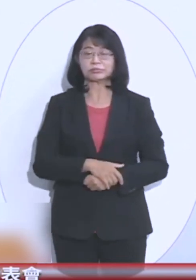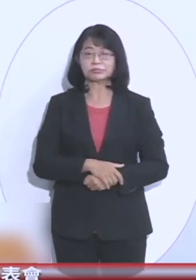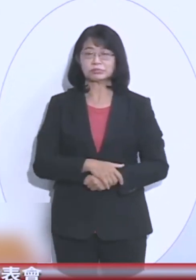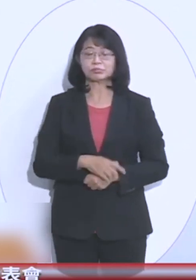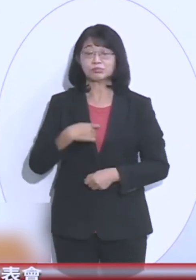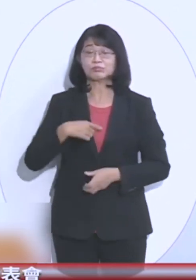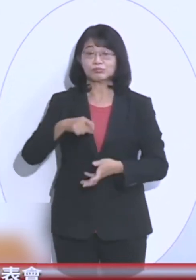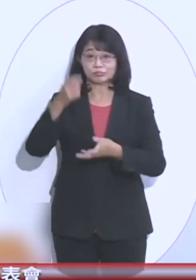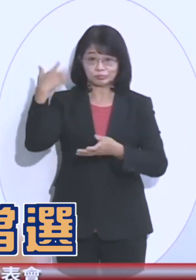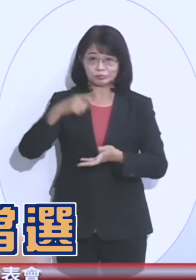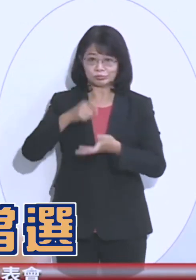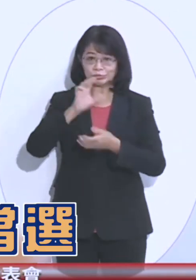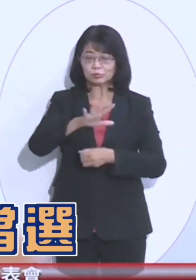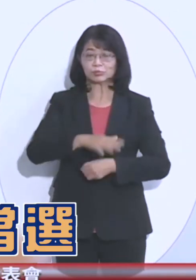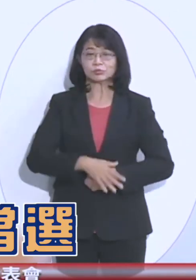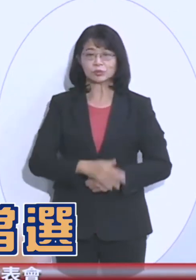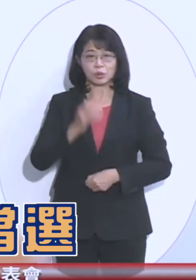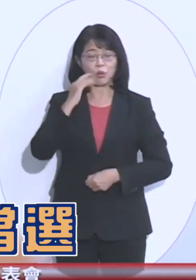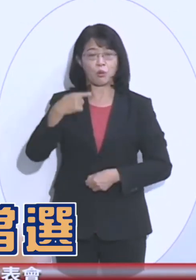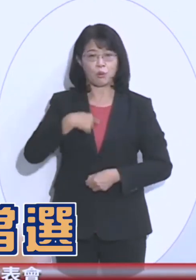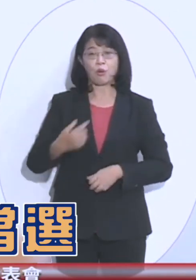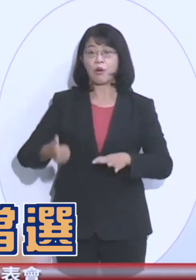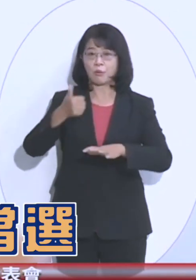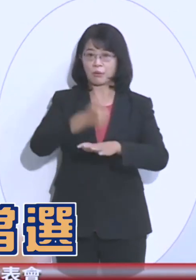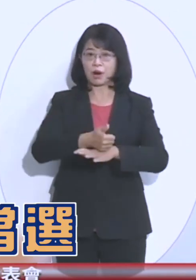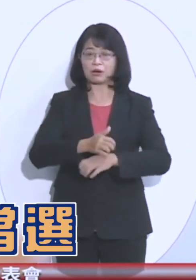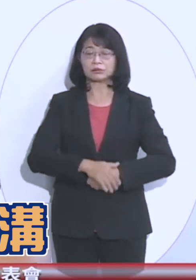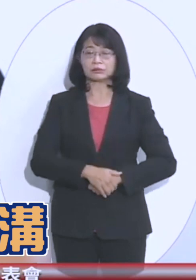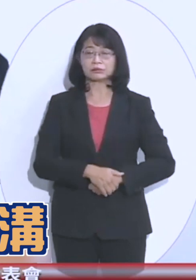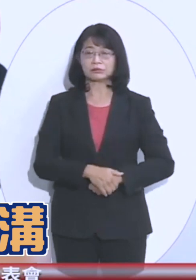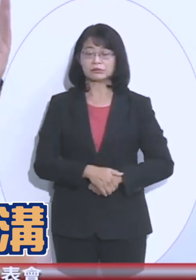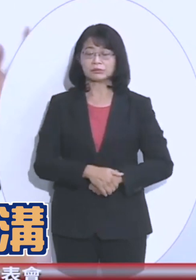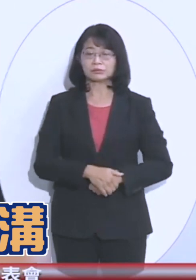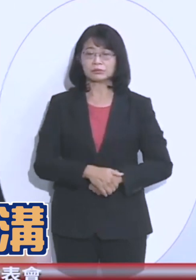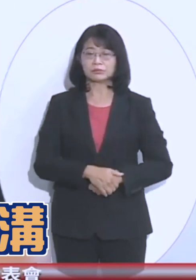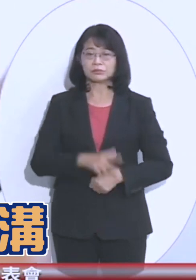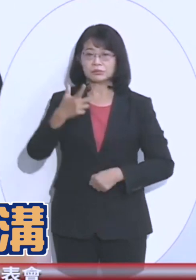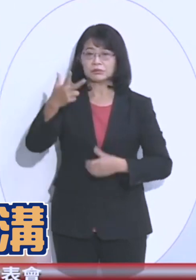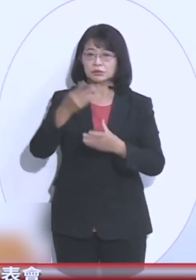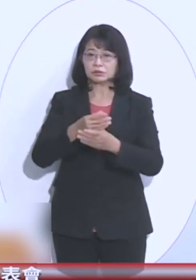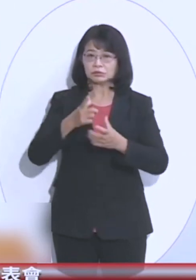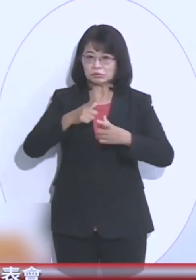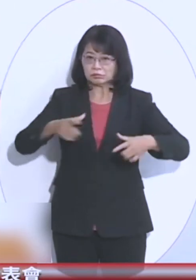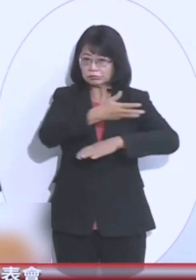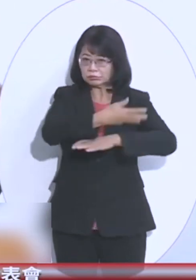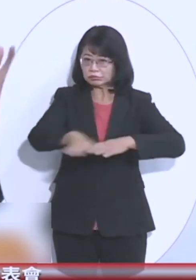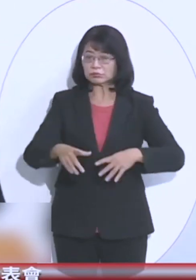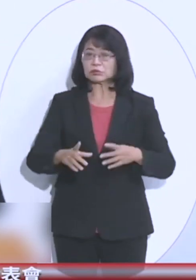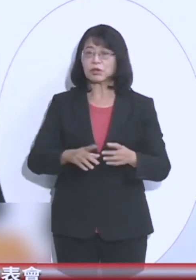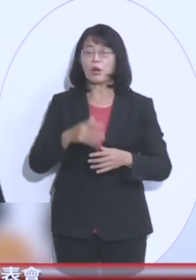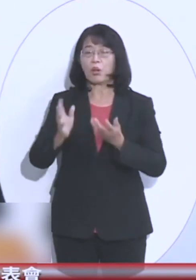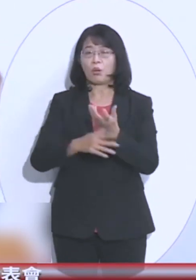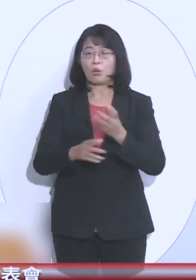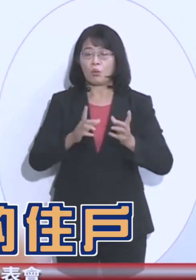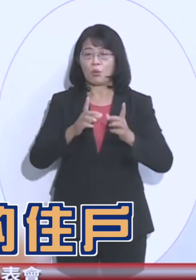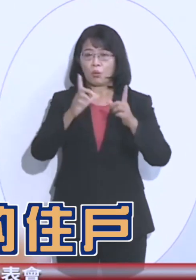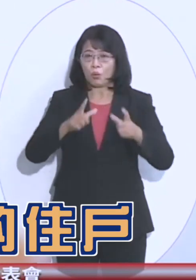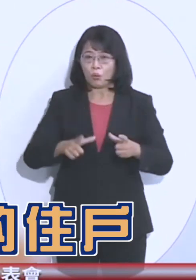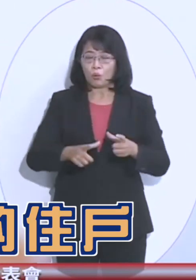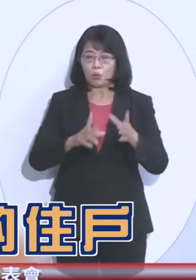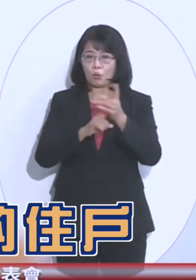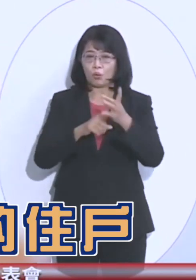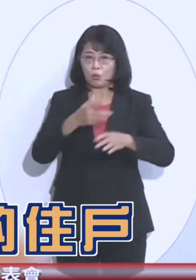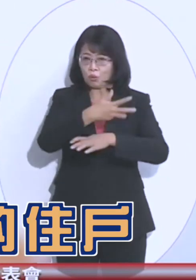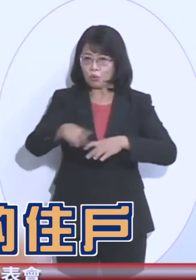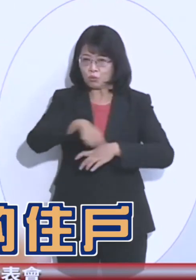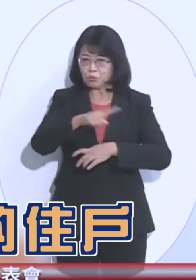我有讲过，只要我贾良介当选，包括七股大条狗，包括罗德狗，人家所有受到